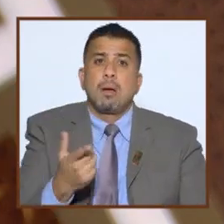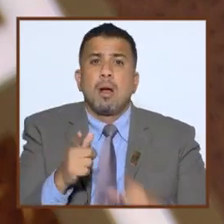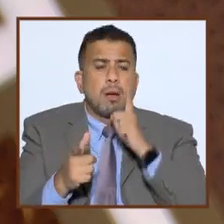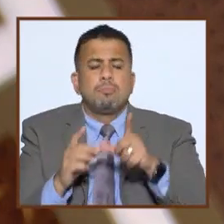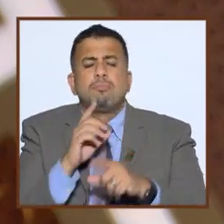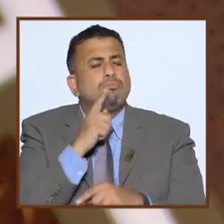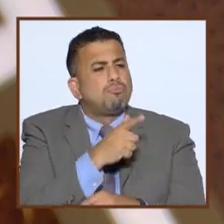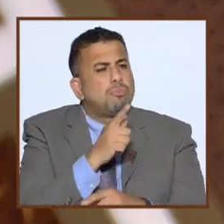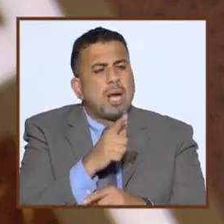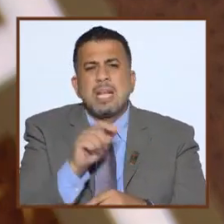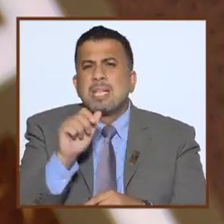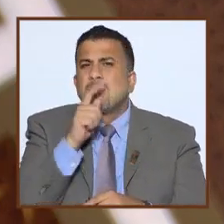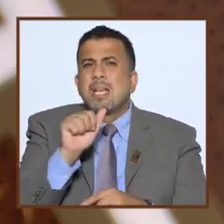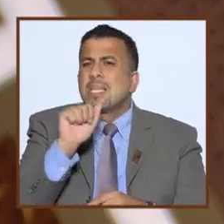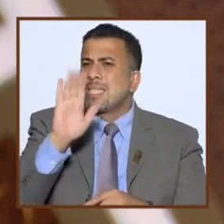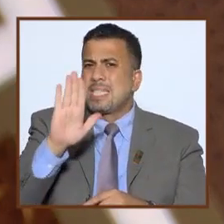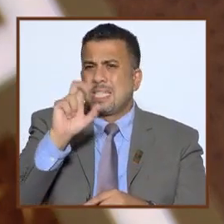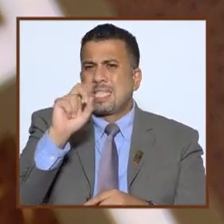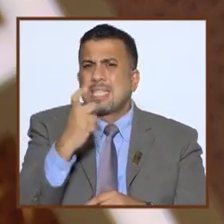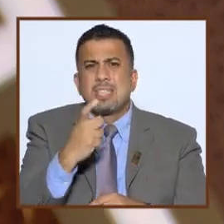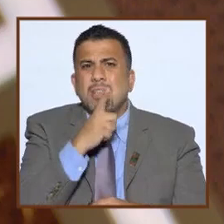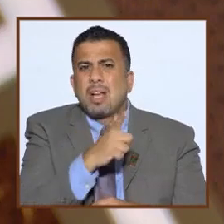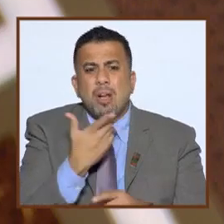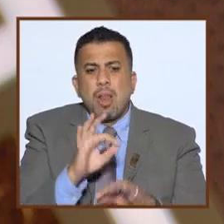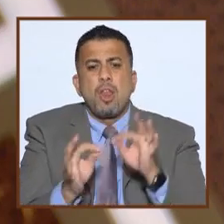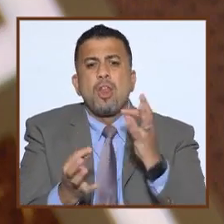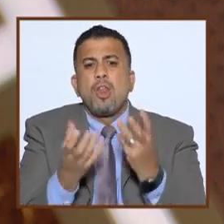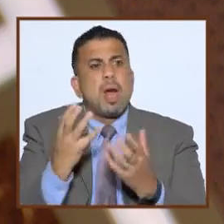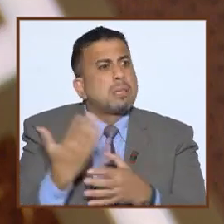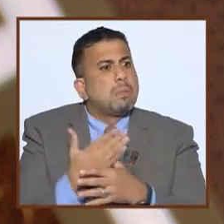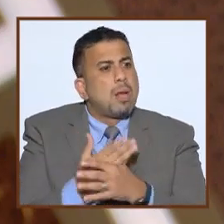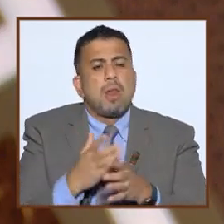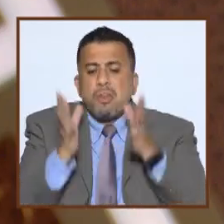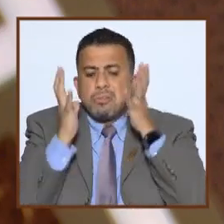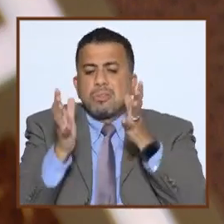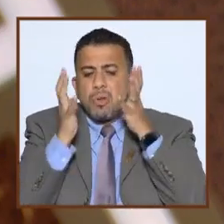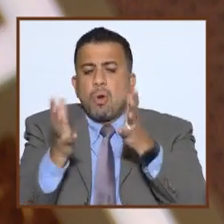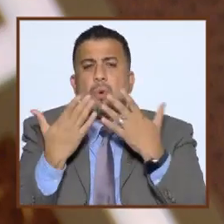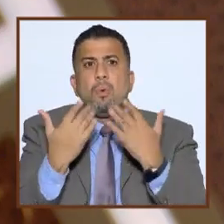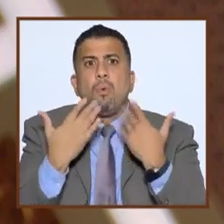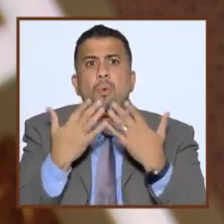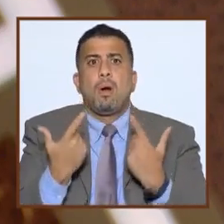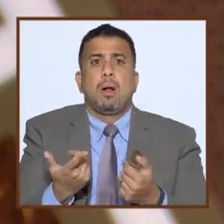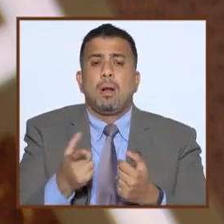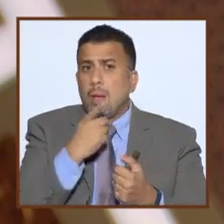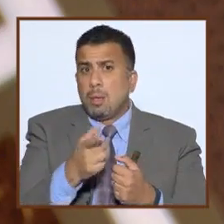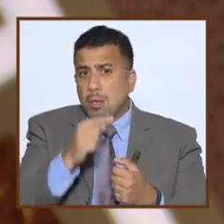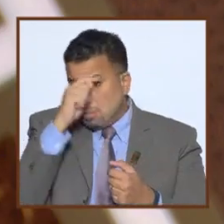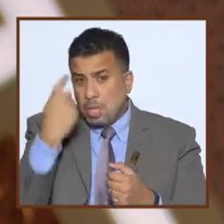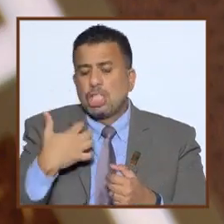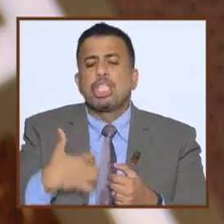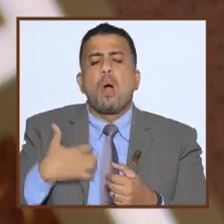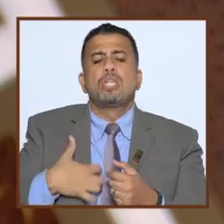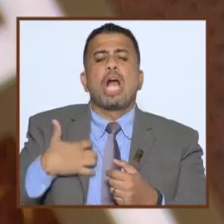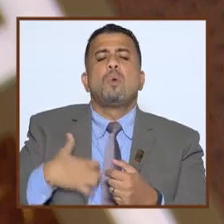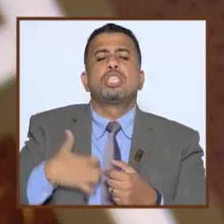سلككم في سقر قالوا لمنكم من المصلين قال جل وعلا فخلف من بعدهم خلف اضاعوا الصلاه واتبعوا الشهوات